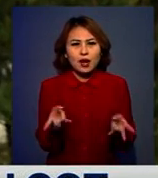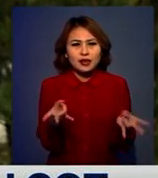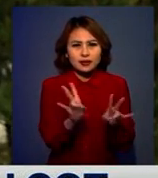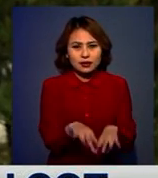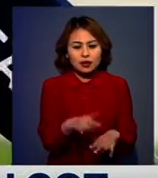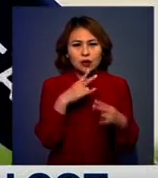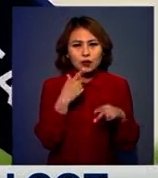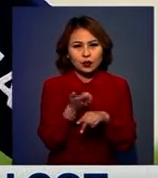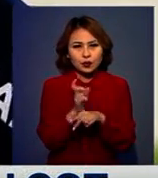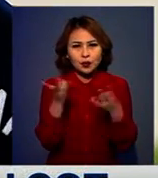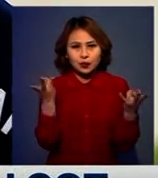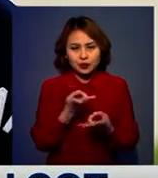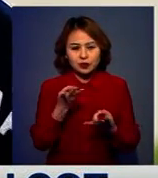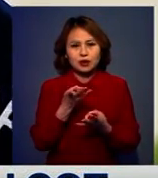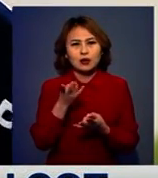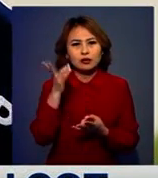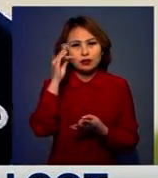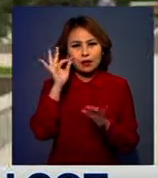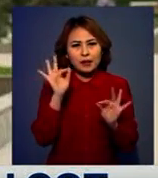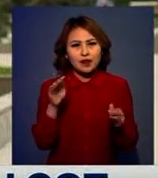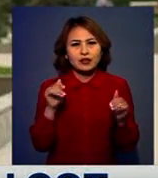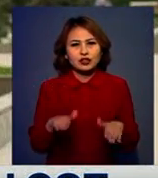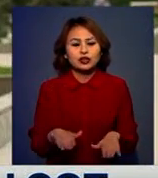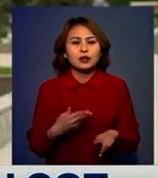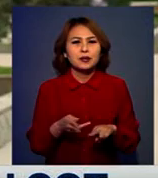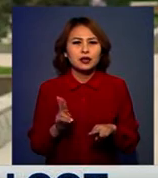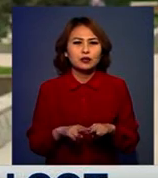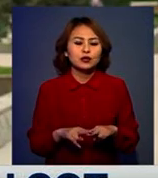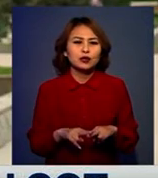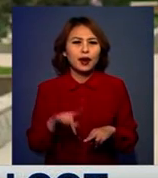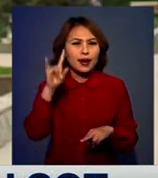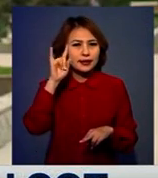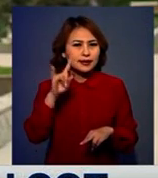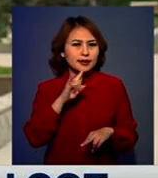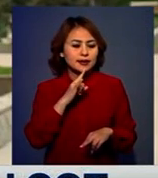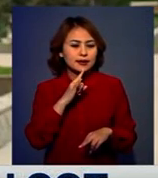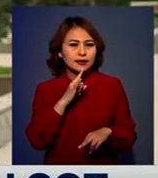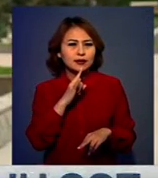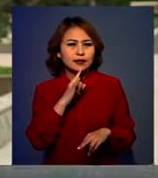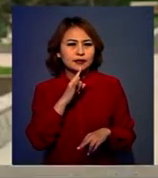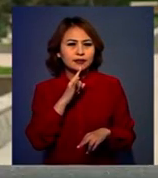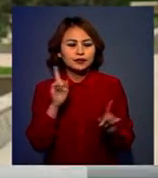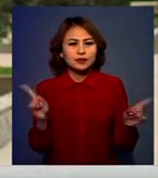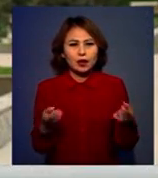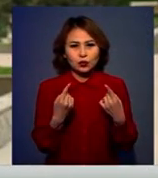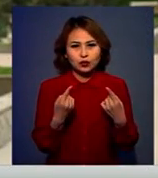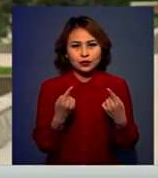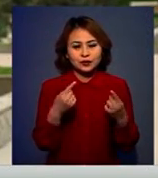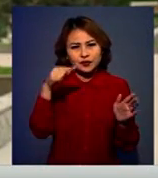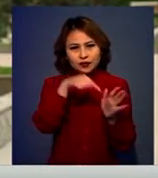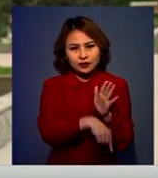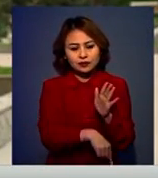өте қажетті уақытылы шешім деп санаймын. Әрине, Қазақстан даму